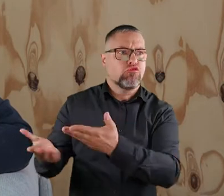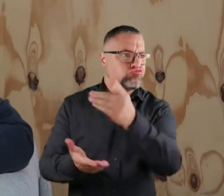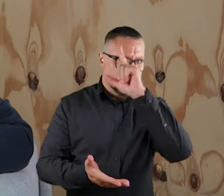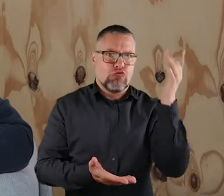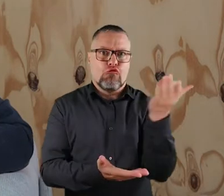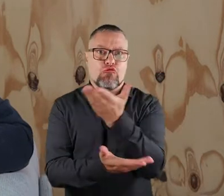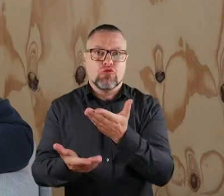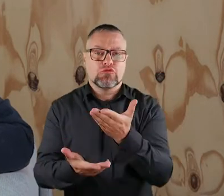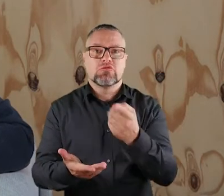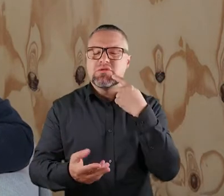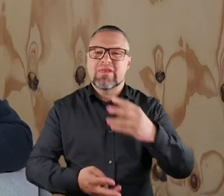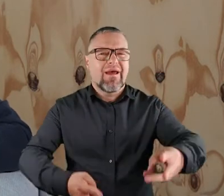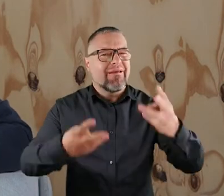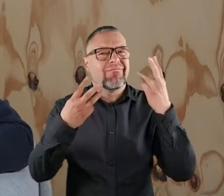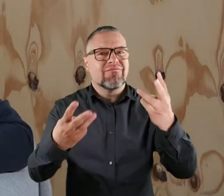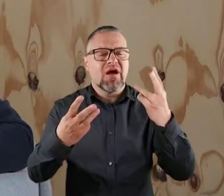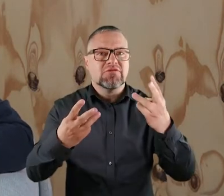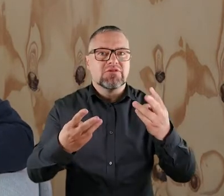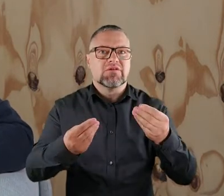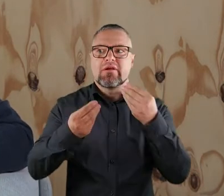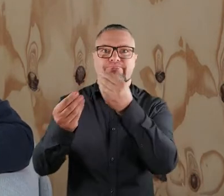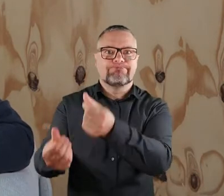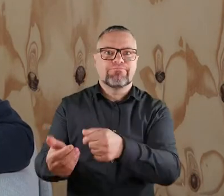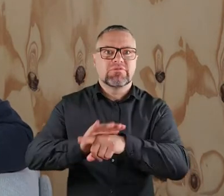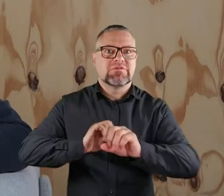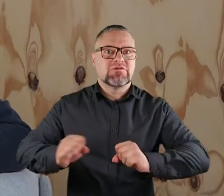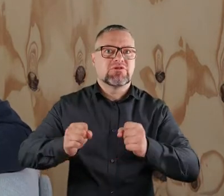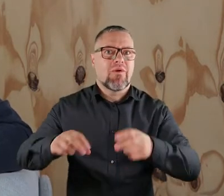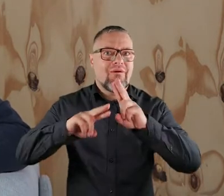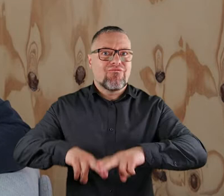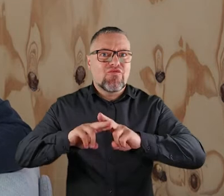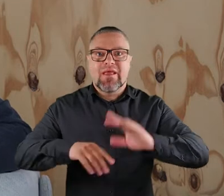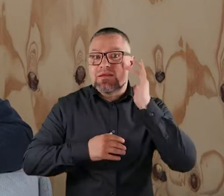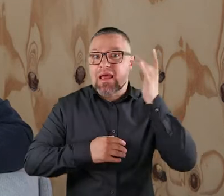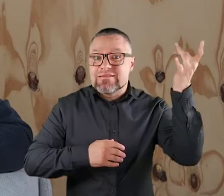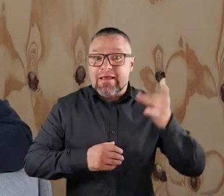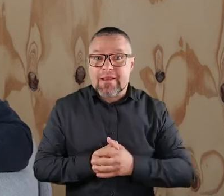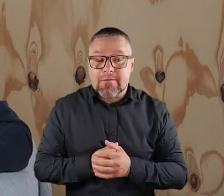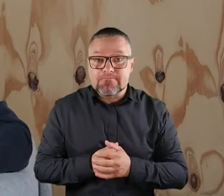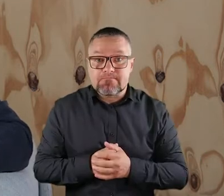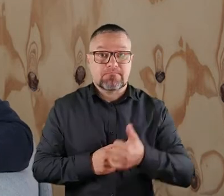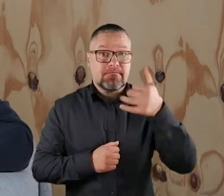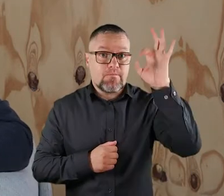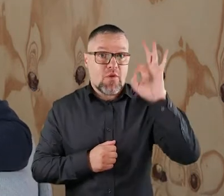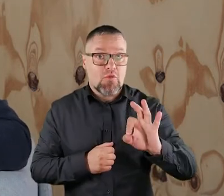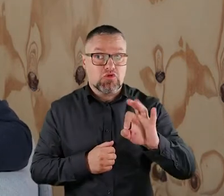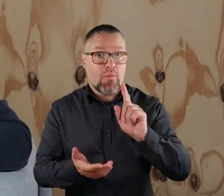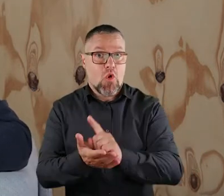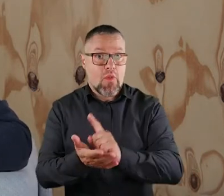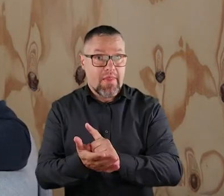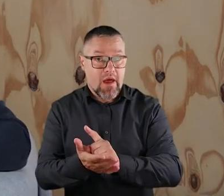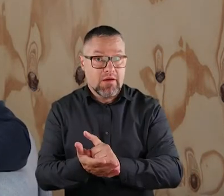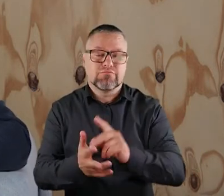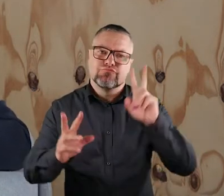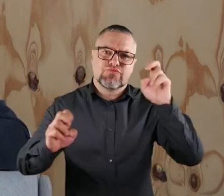osób fizycznych są bowiem jednym z najważniejszych źródeł finansowania działań Fundacji Iskierka. 1% podatku